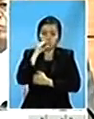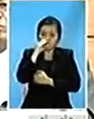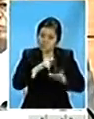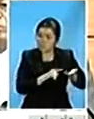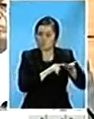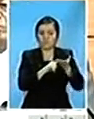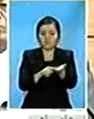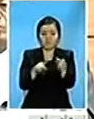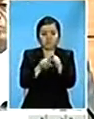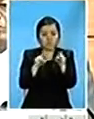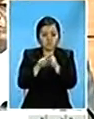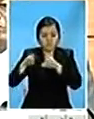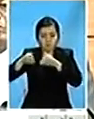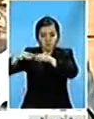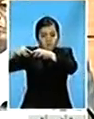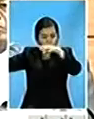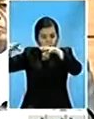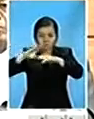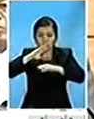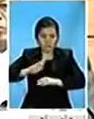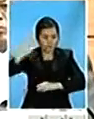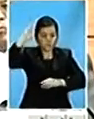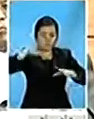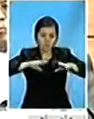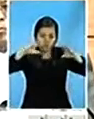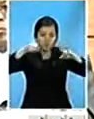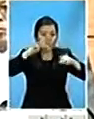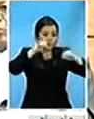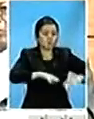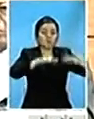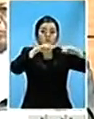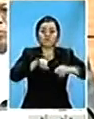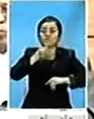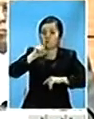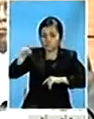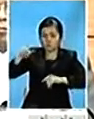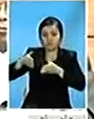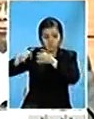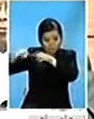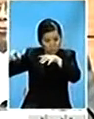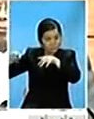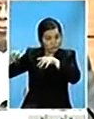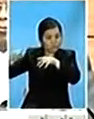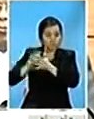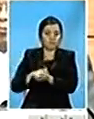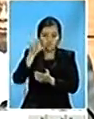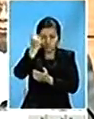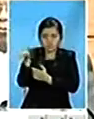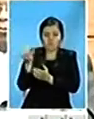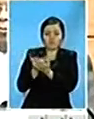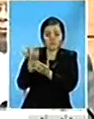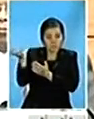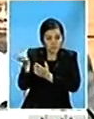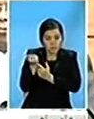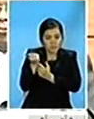นี้ถ้าฝ่ายค้านคัดค้านการออกพรก.นั้นน้ำท่วมปีนี้ต้องโทษฝ่ายค้านนะเพราะเม็ดเงินส่วนนั้นเนี่ย